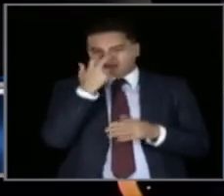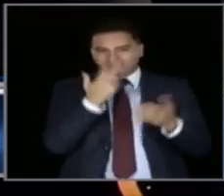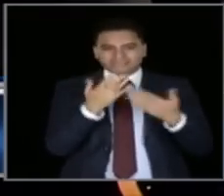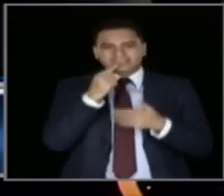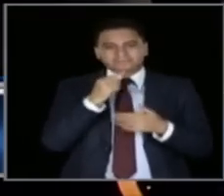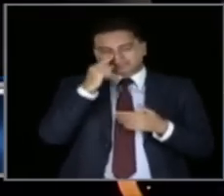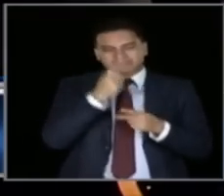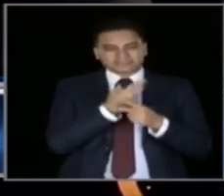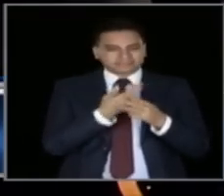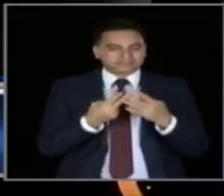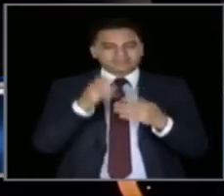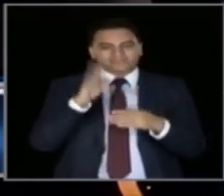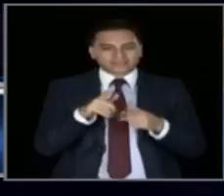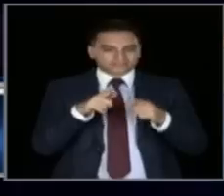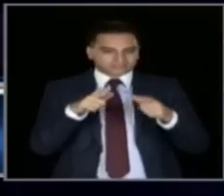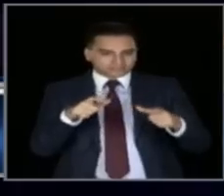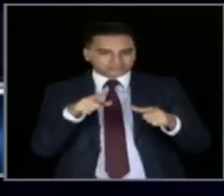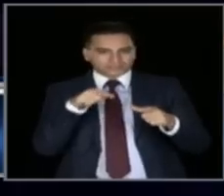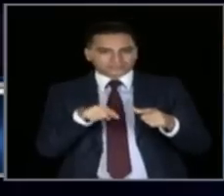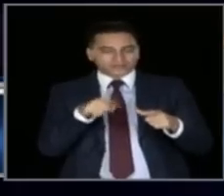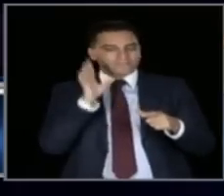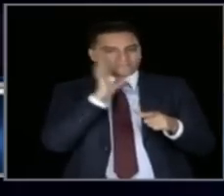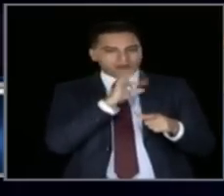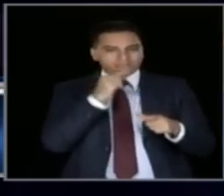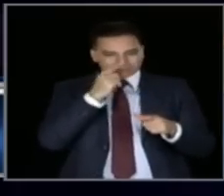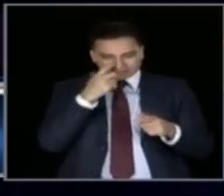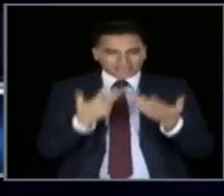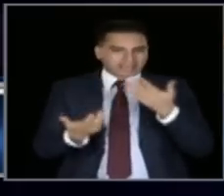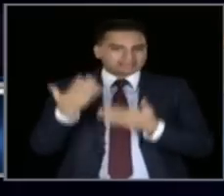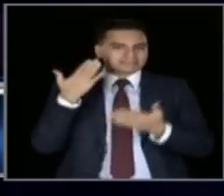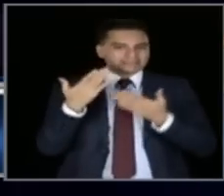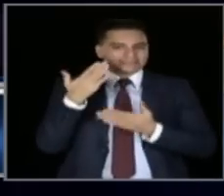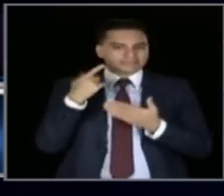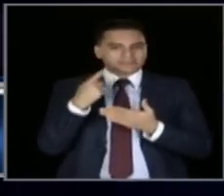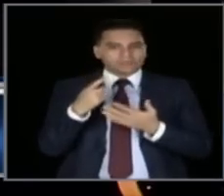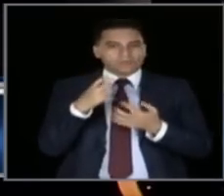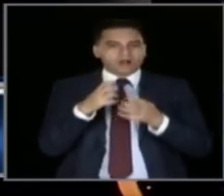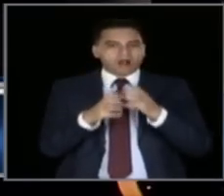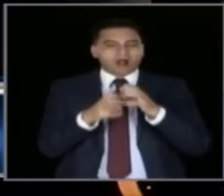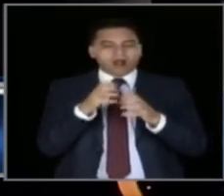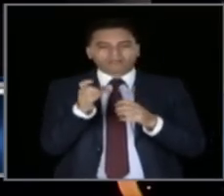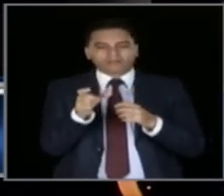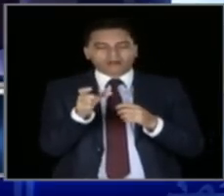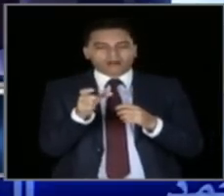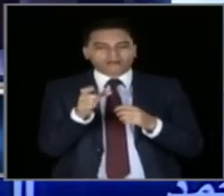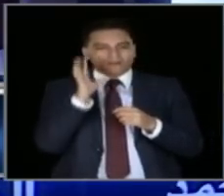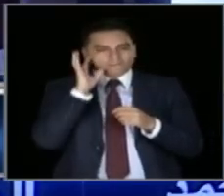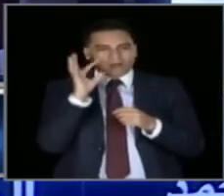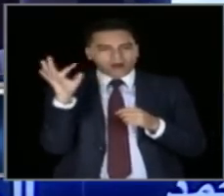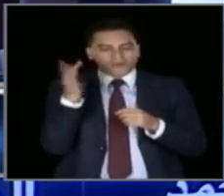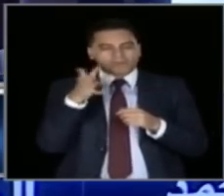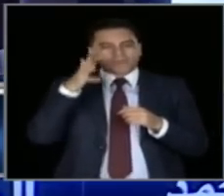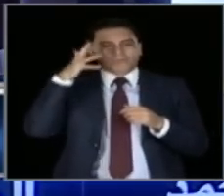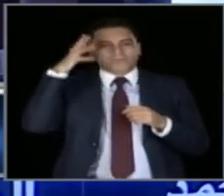ديانا، واعتبروه حجر مقدس، وهو اصلا من الاحجار الكريمه. احمد